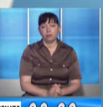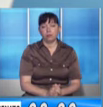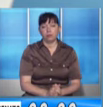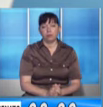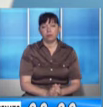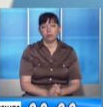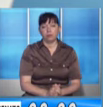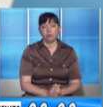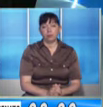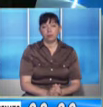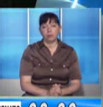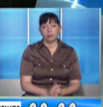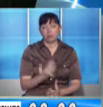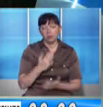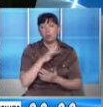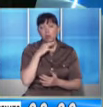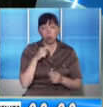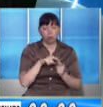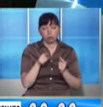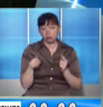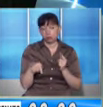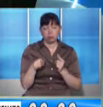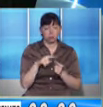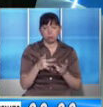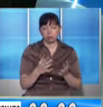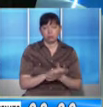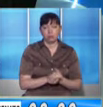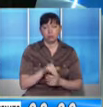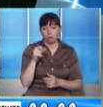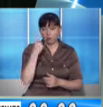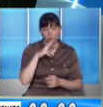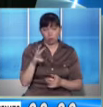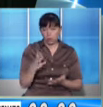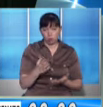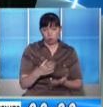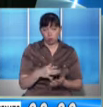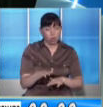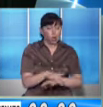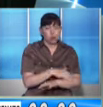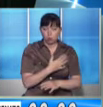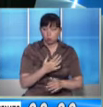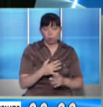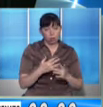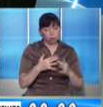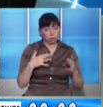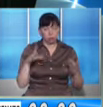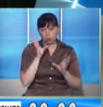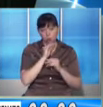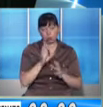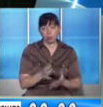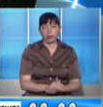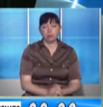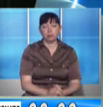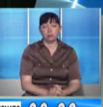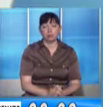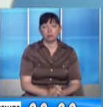Că am mai multe întrebări și nu știu pe care să o... Începeți cu prima. Dumneavoastră aveți un minut și ați putea chiar să aveți un răspuns